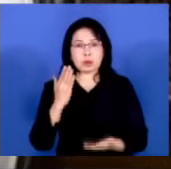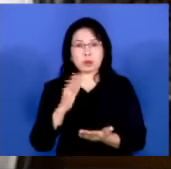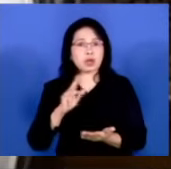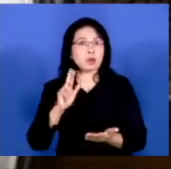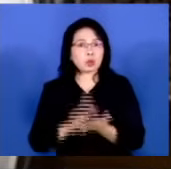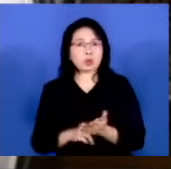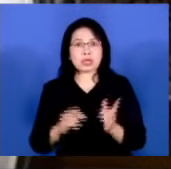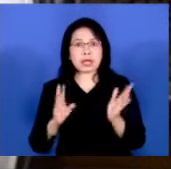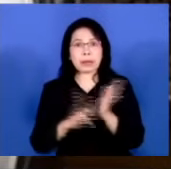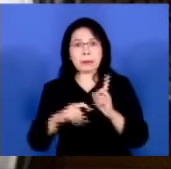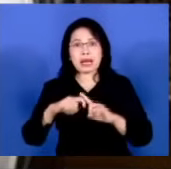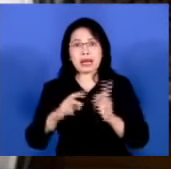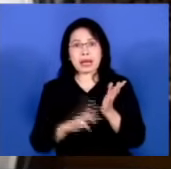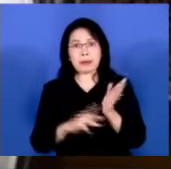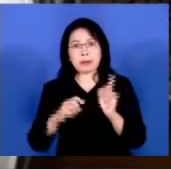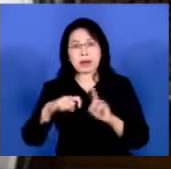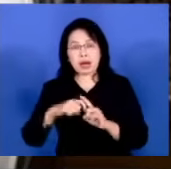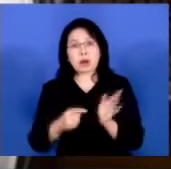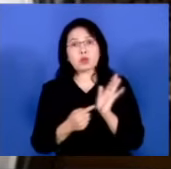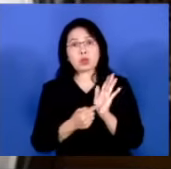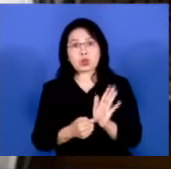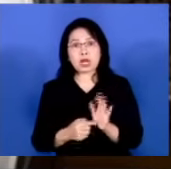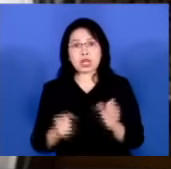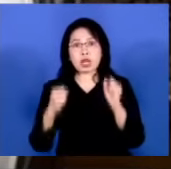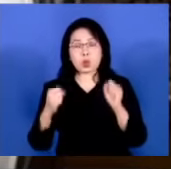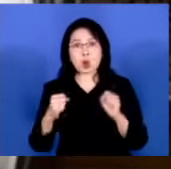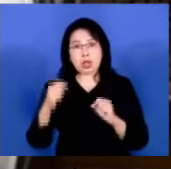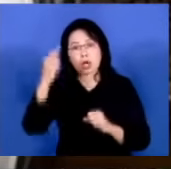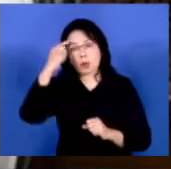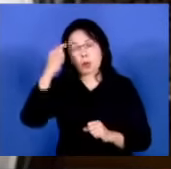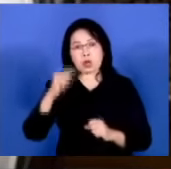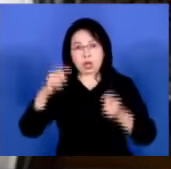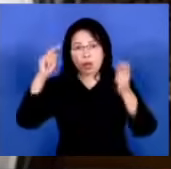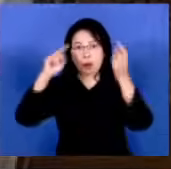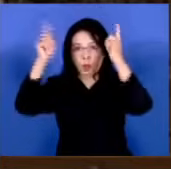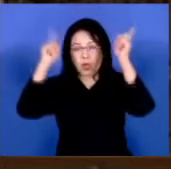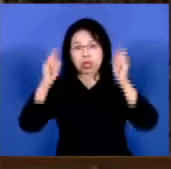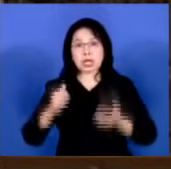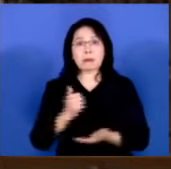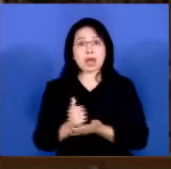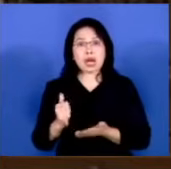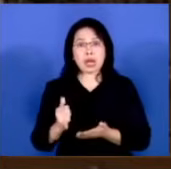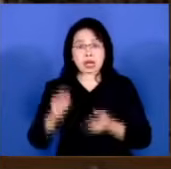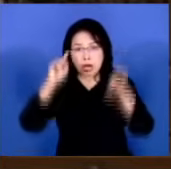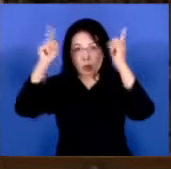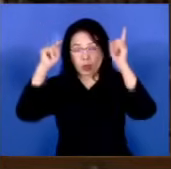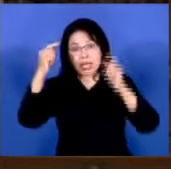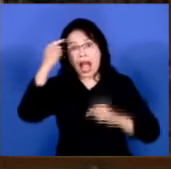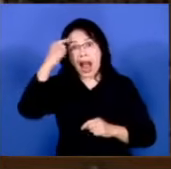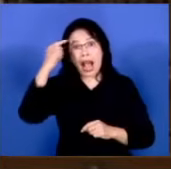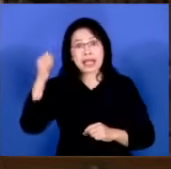tersebut menjadi bukti bahwa kekuatan moral politik kebenaran dan politik akal